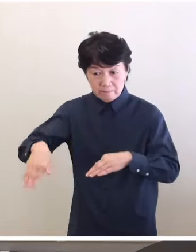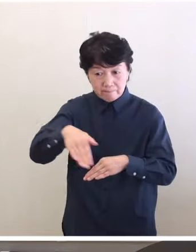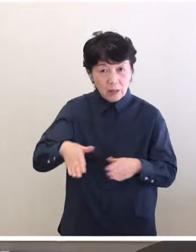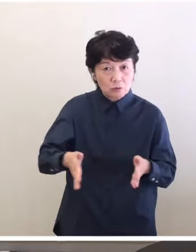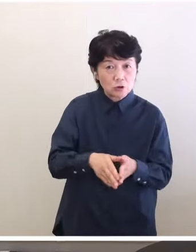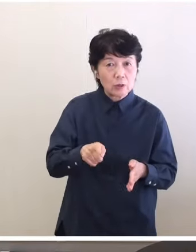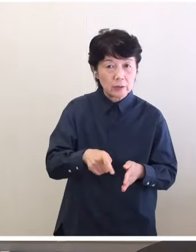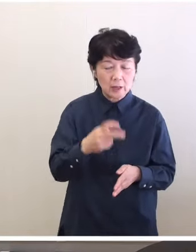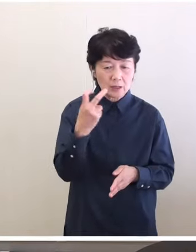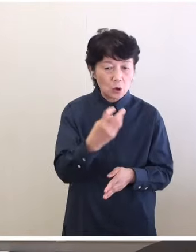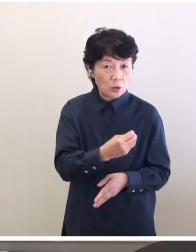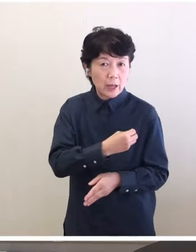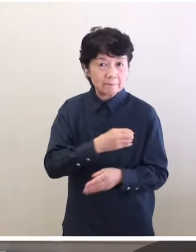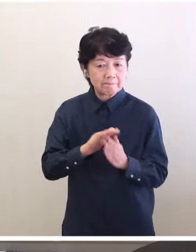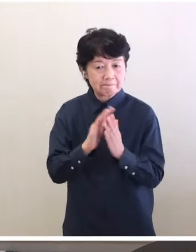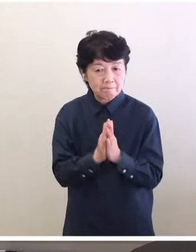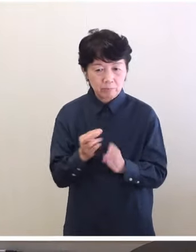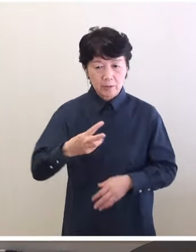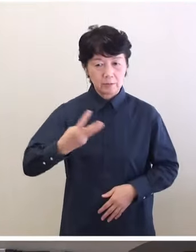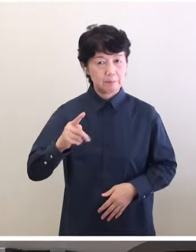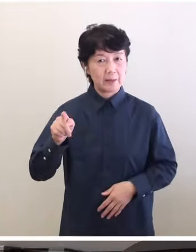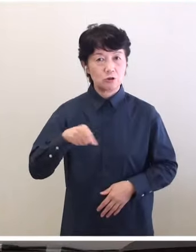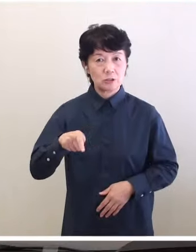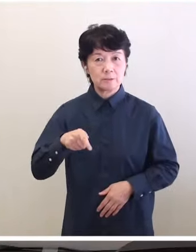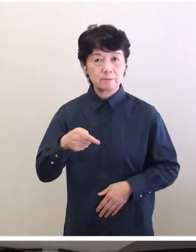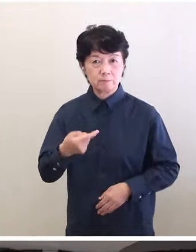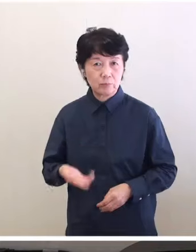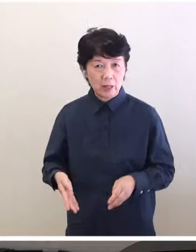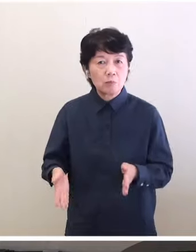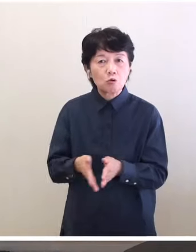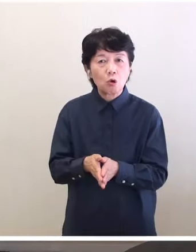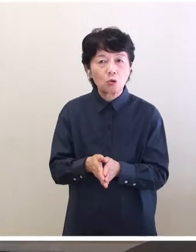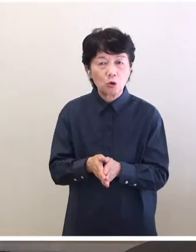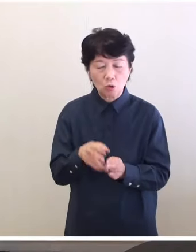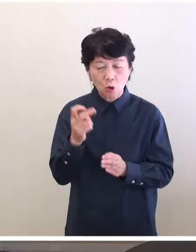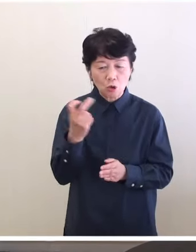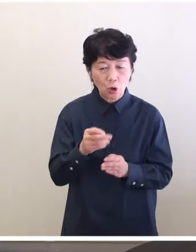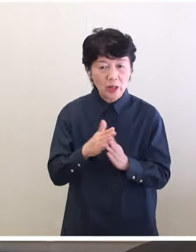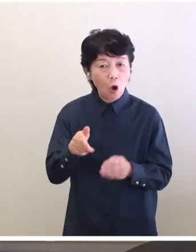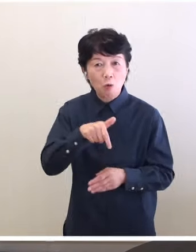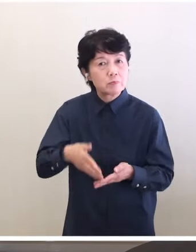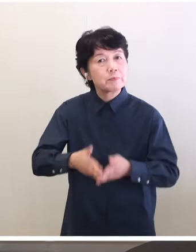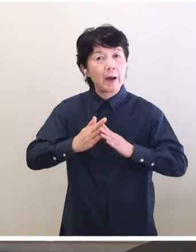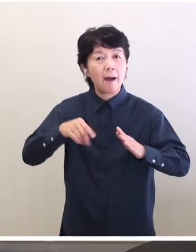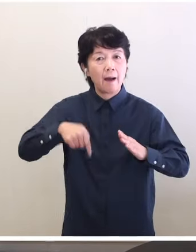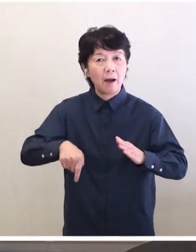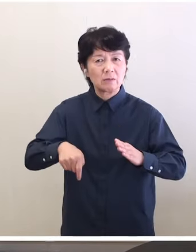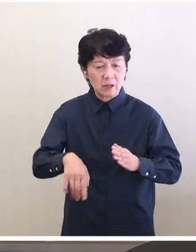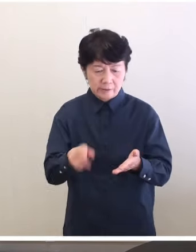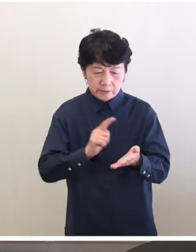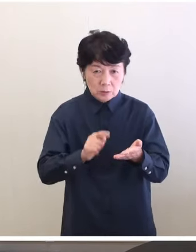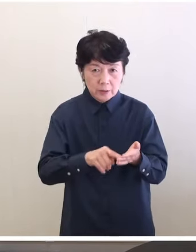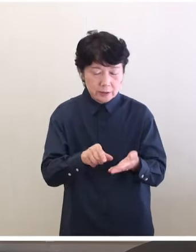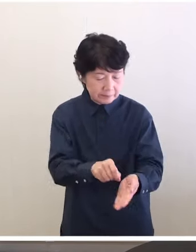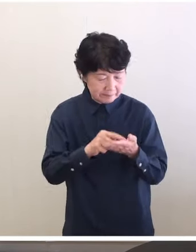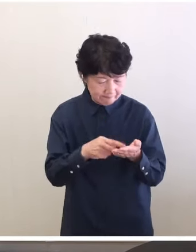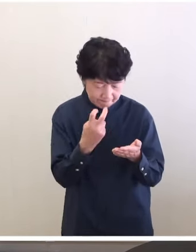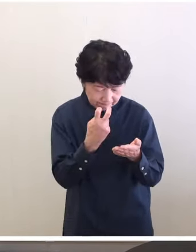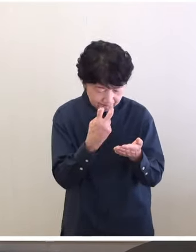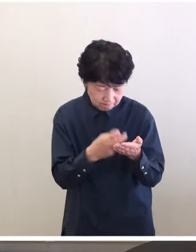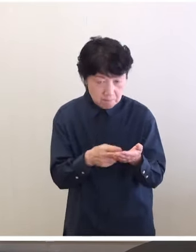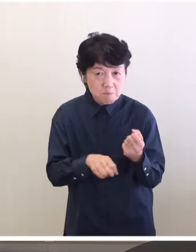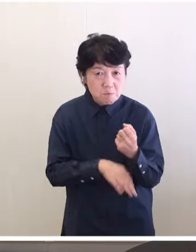察による捜査員約300人の体制の合同捜査本部を設置して、押収したスマホの解析などの